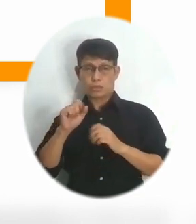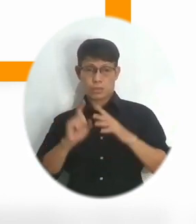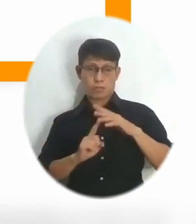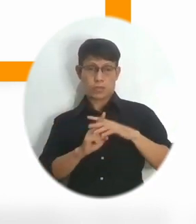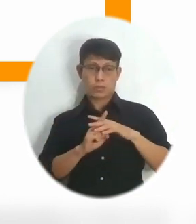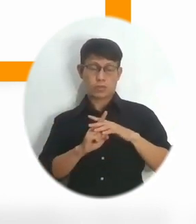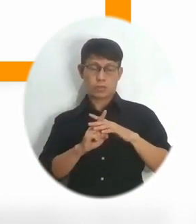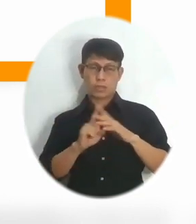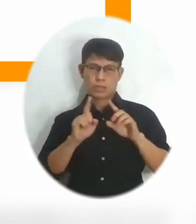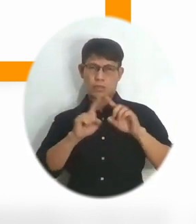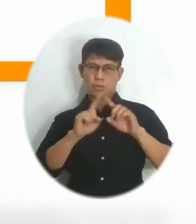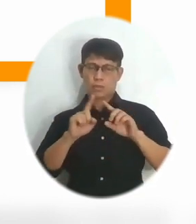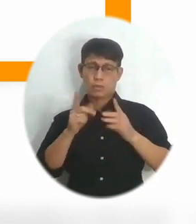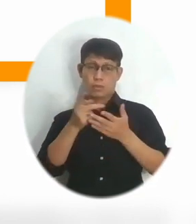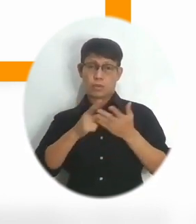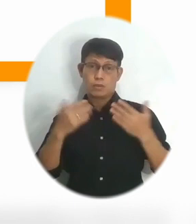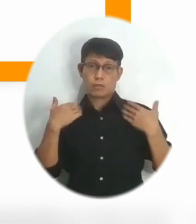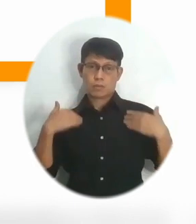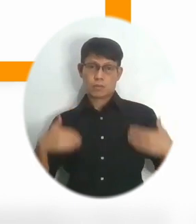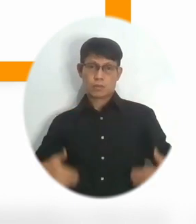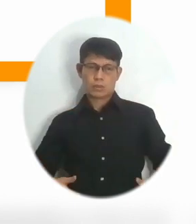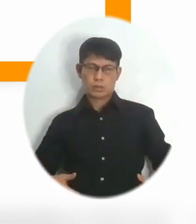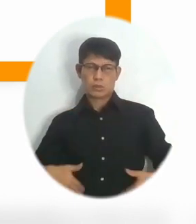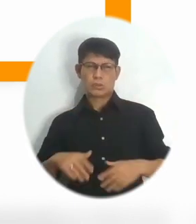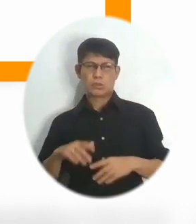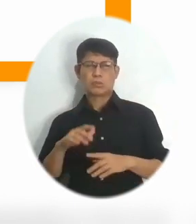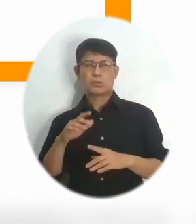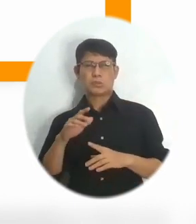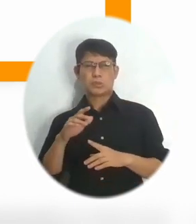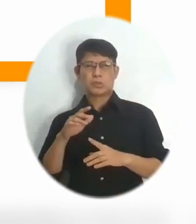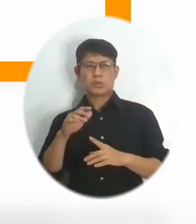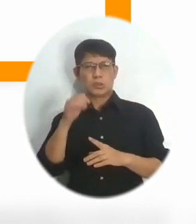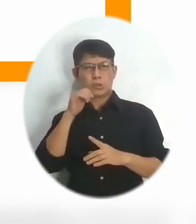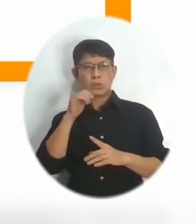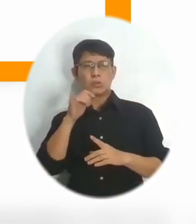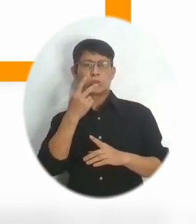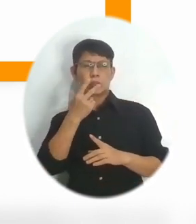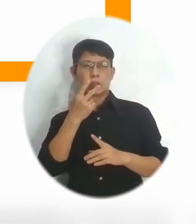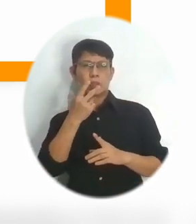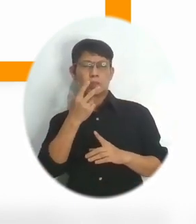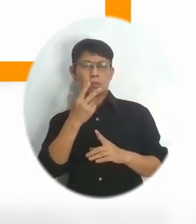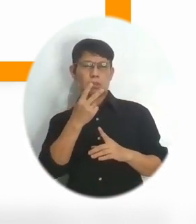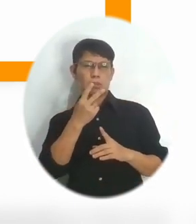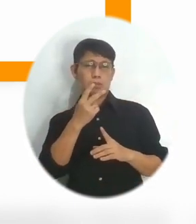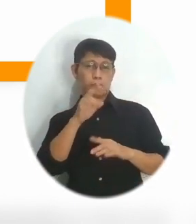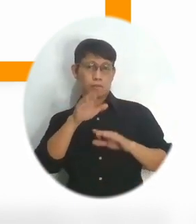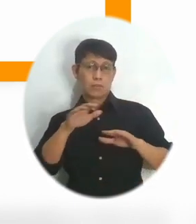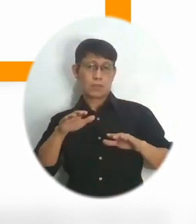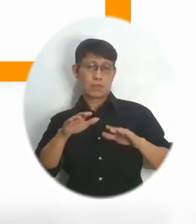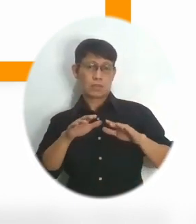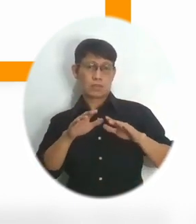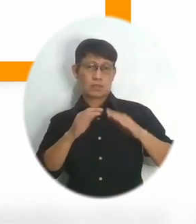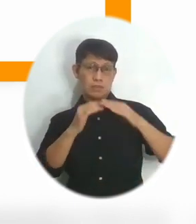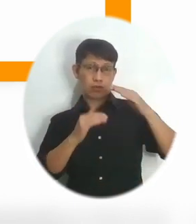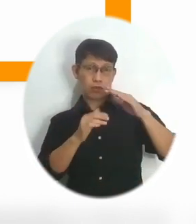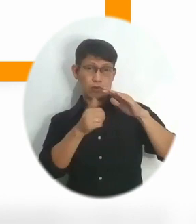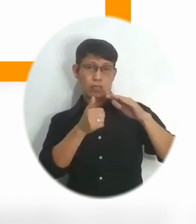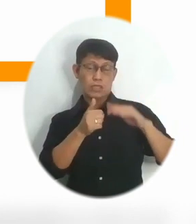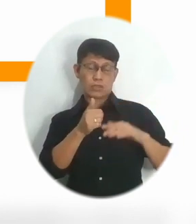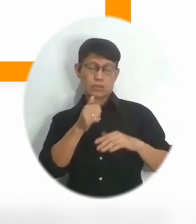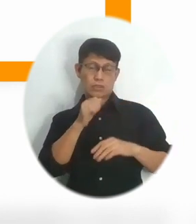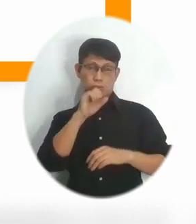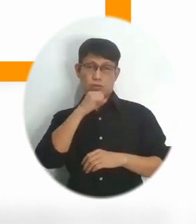ng katawan. Madalas nakikita ito sa mga batang less than 10 years old, ngunit pwede rin tamaan ng mga teenagers